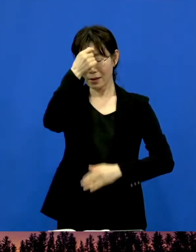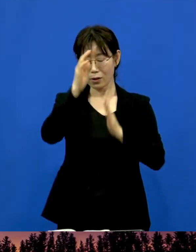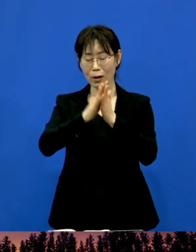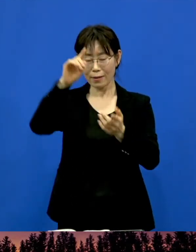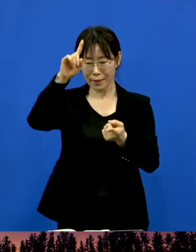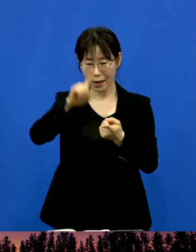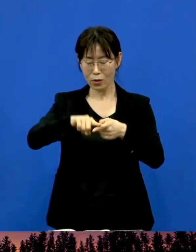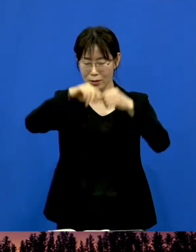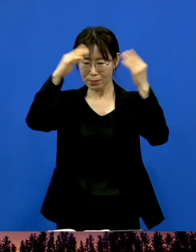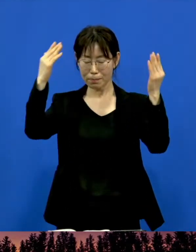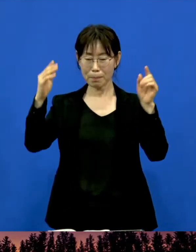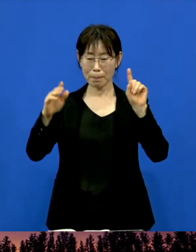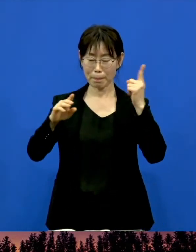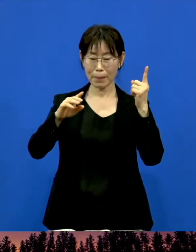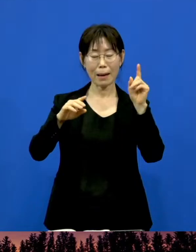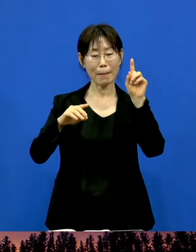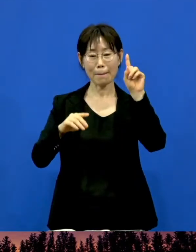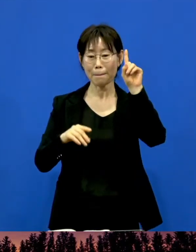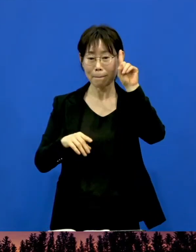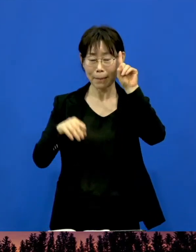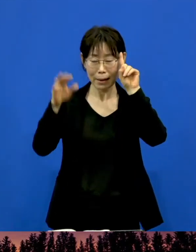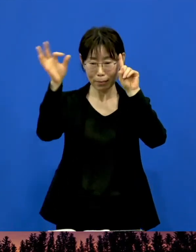내가 하나님이 되는 거예요.